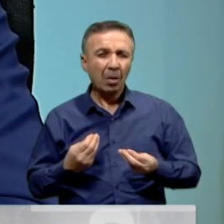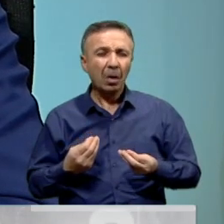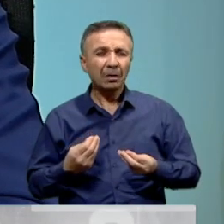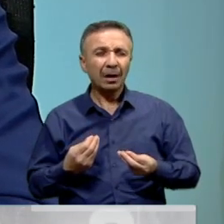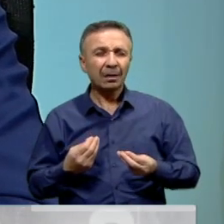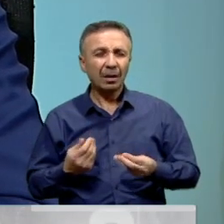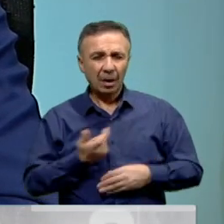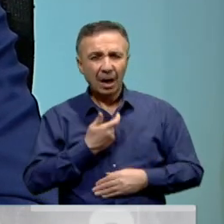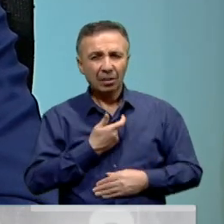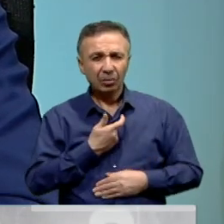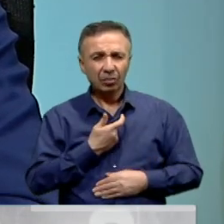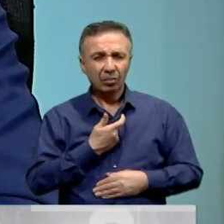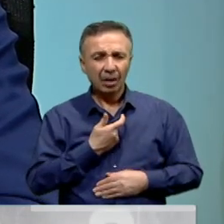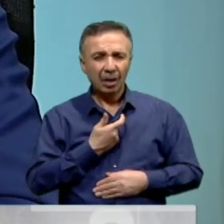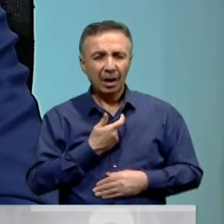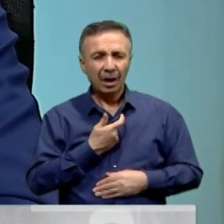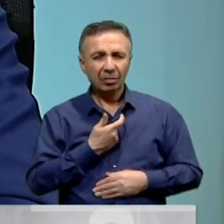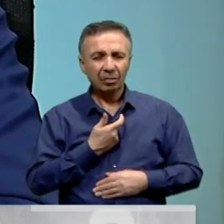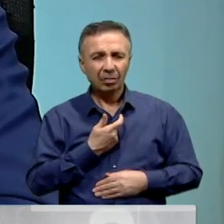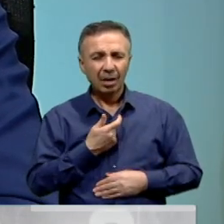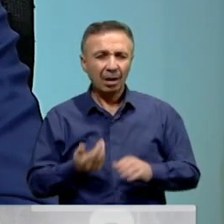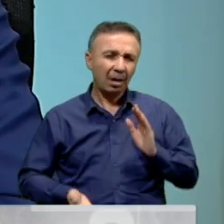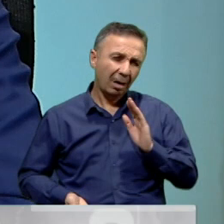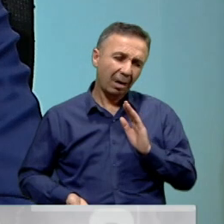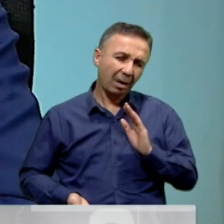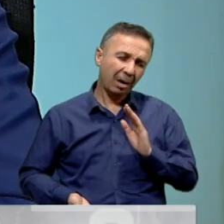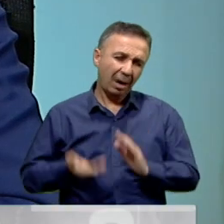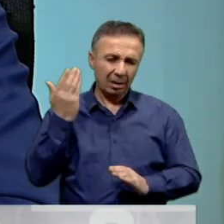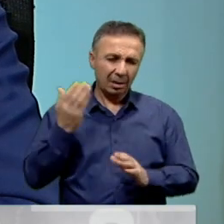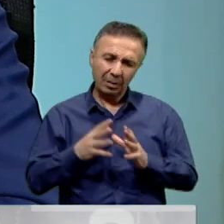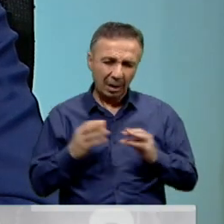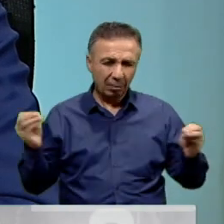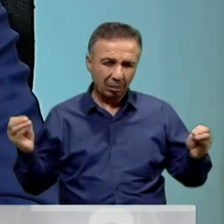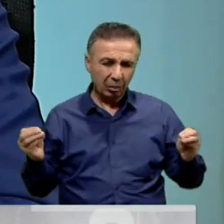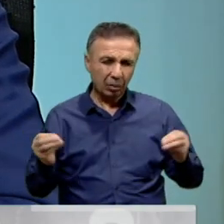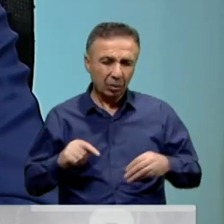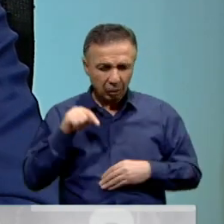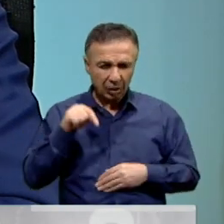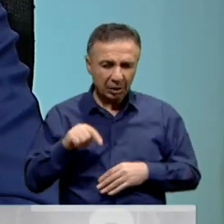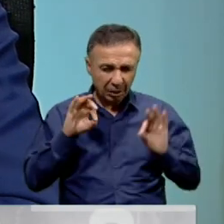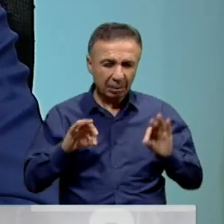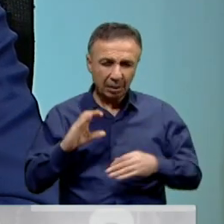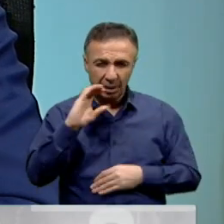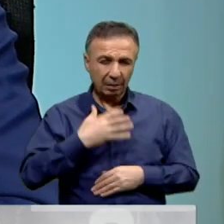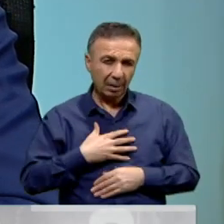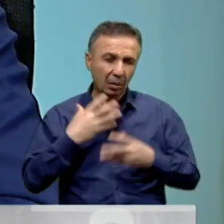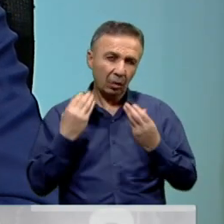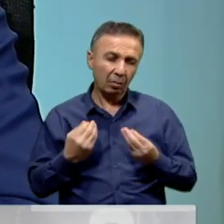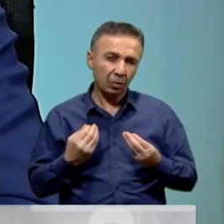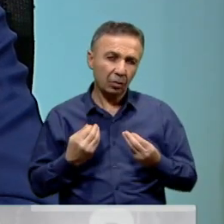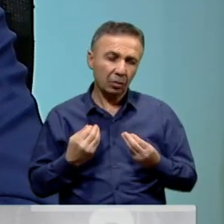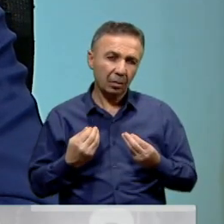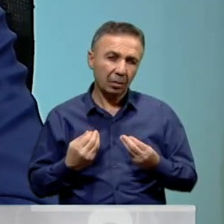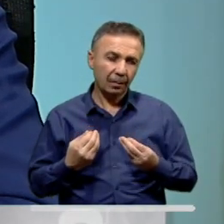kaldırılarak onun yerine İslam konmuştur İslam bu gün için son derece muhkem yeterli